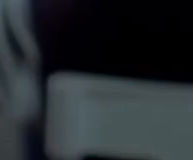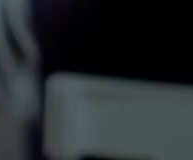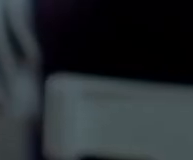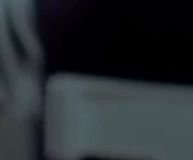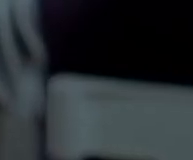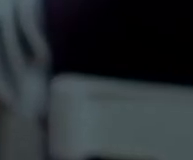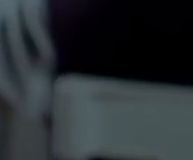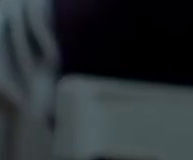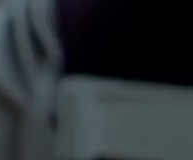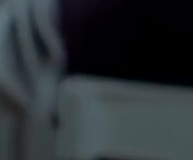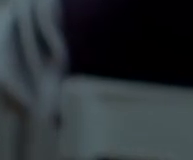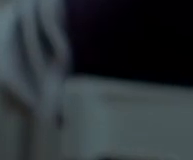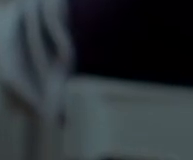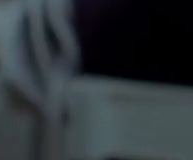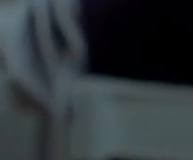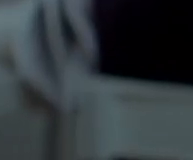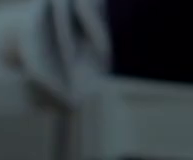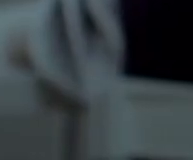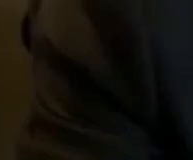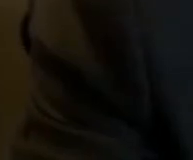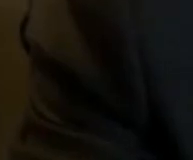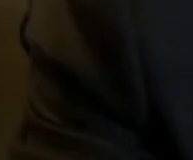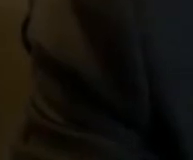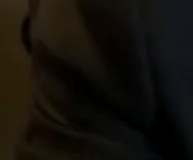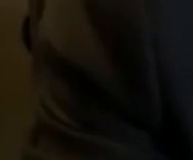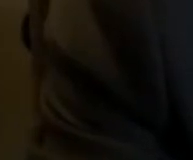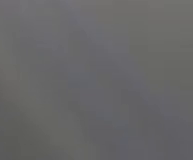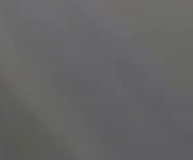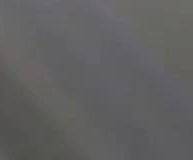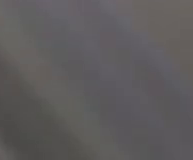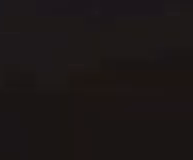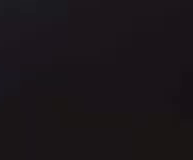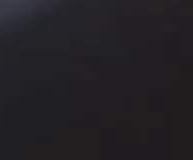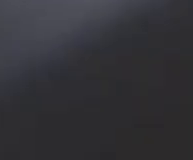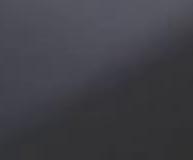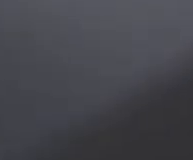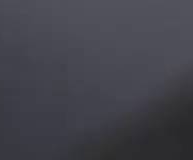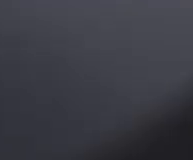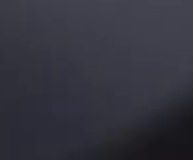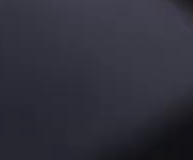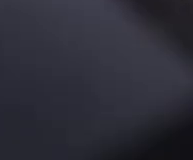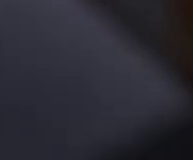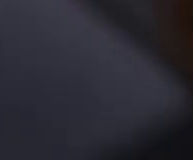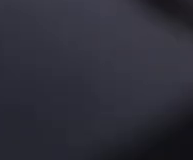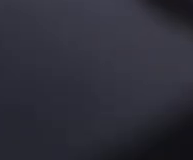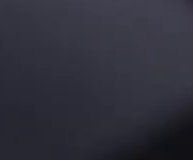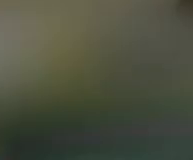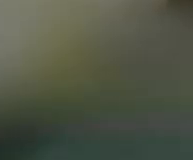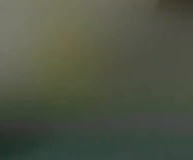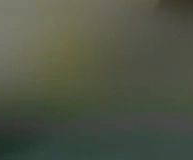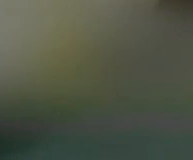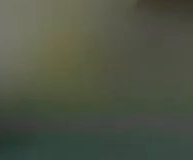וגם מתחת לאור. Everything that makes our lives easier, I think, is interesting. יותר